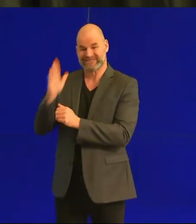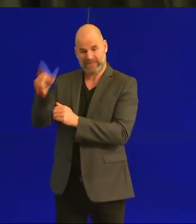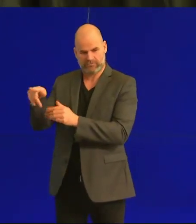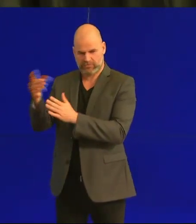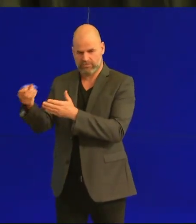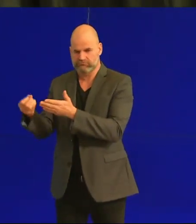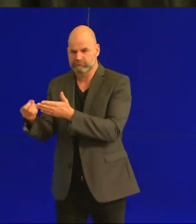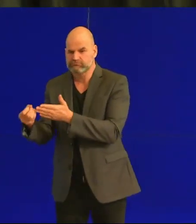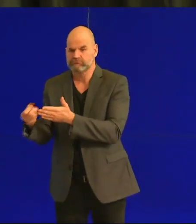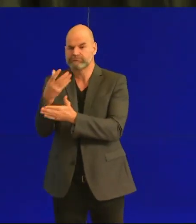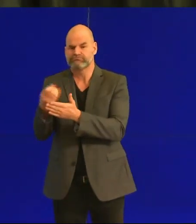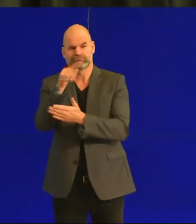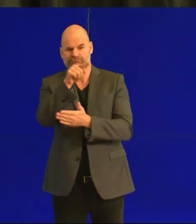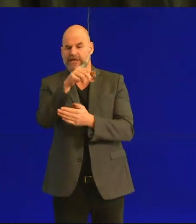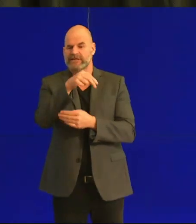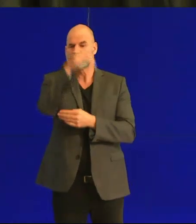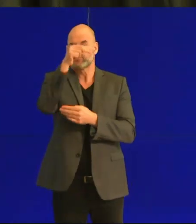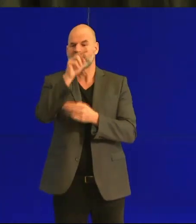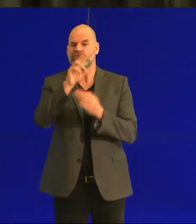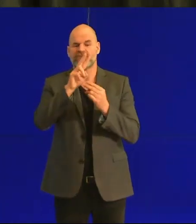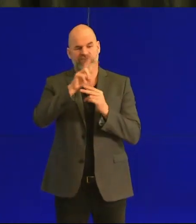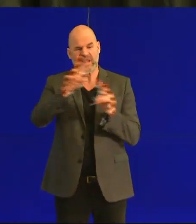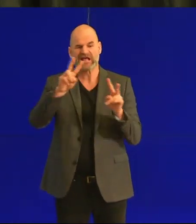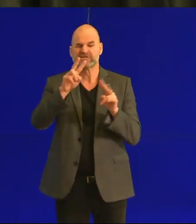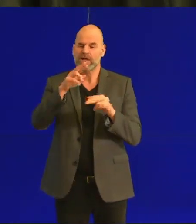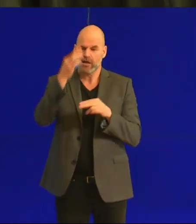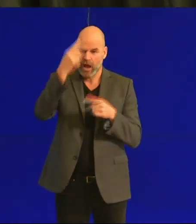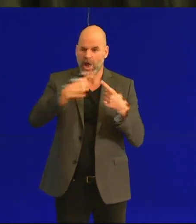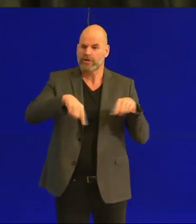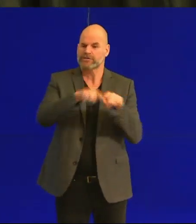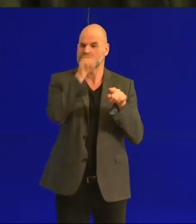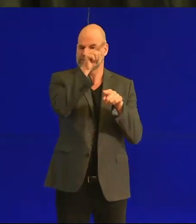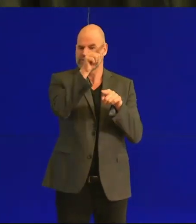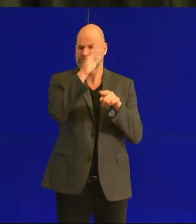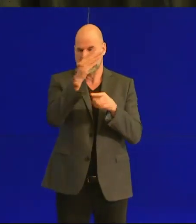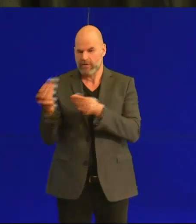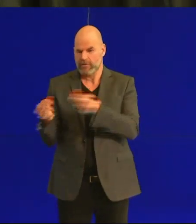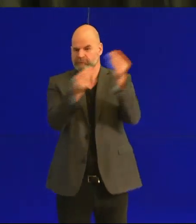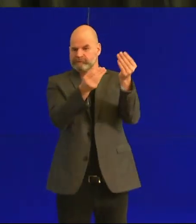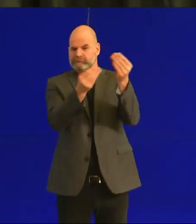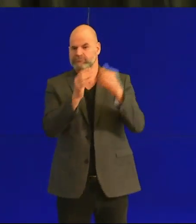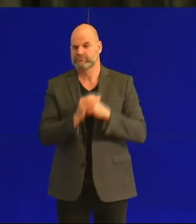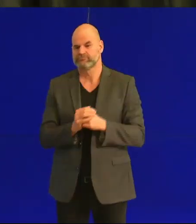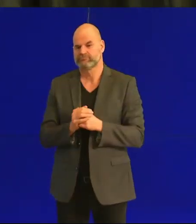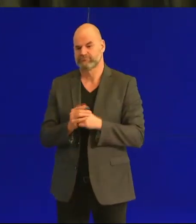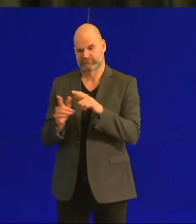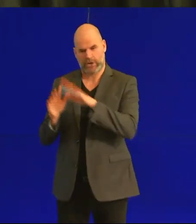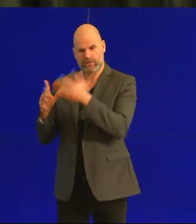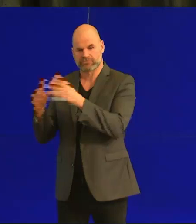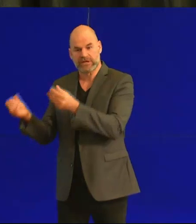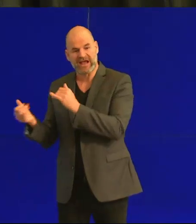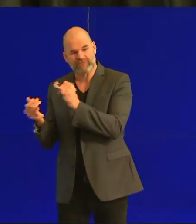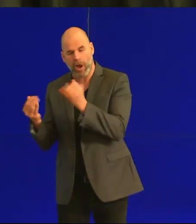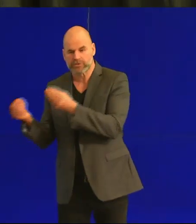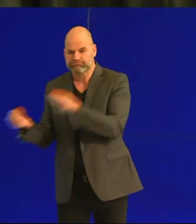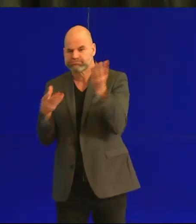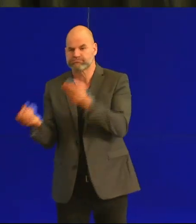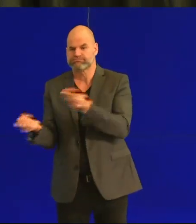à paris fondé et complexe city vinci nous avons sauté quand en 2009